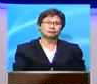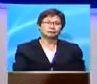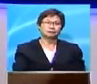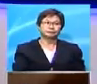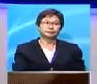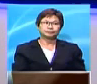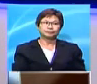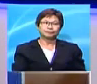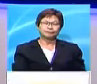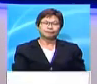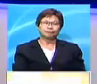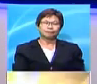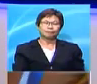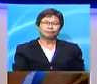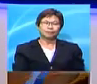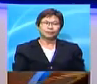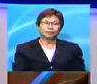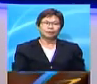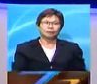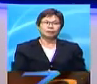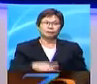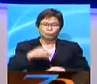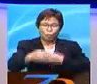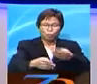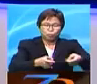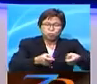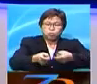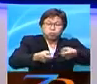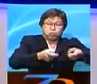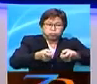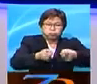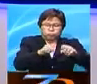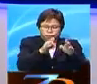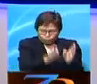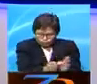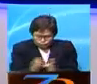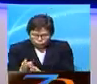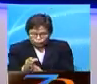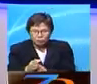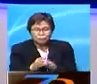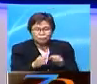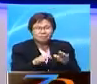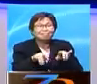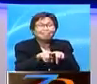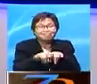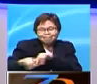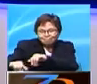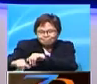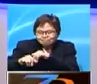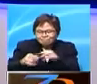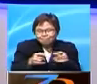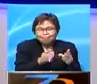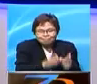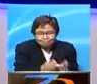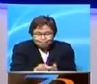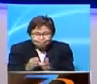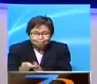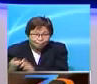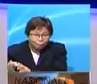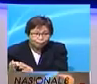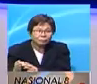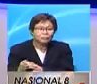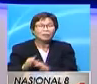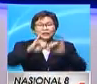juta Dalam pada itu proses urus tadbir yang sistematik dan konsisten dalam menguruskan jemaah haji Malaysia